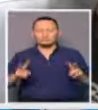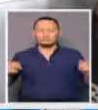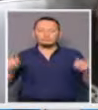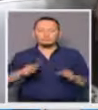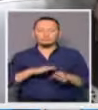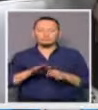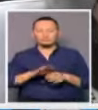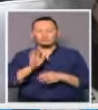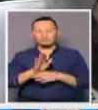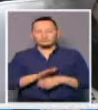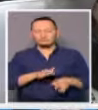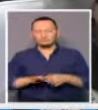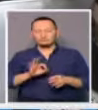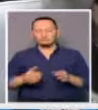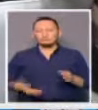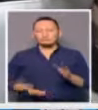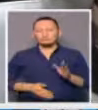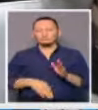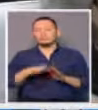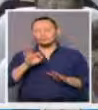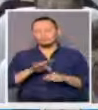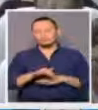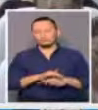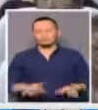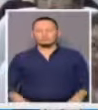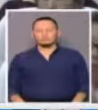выполнению поставленных задач для улучшения благосостояния народа.